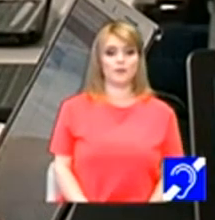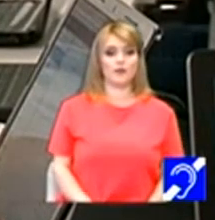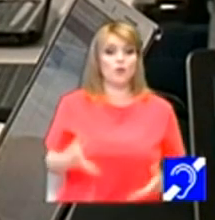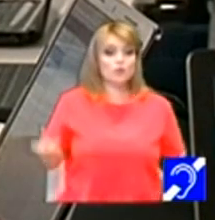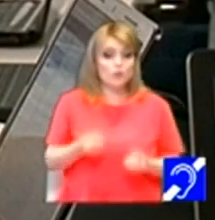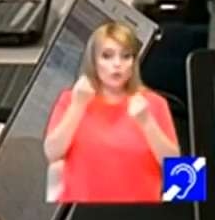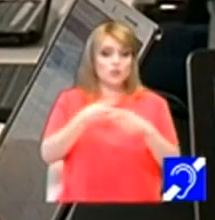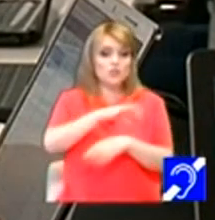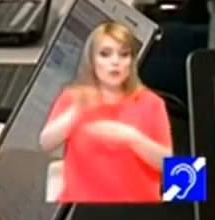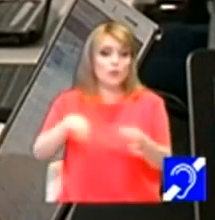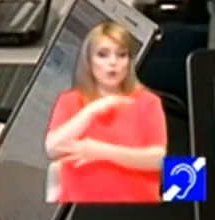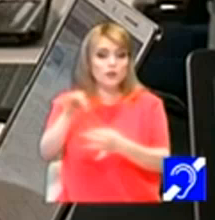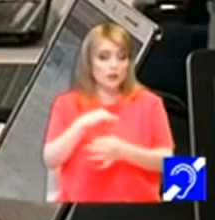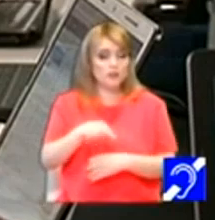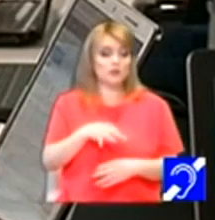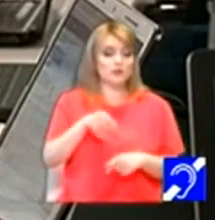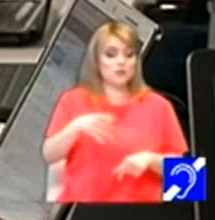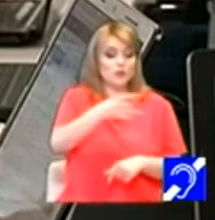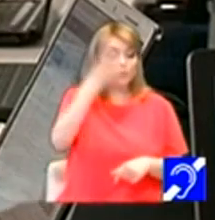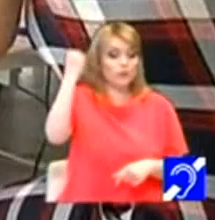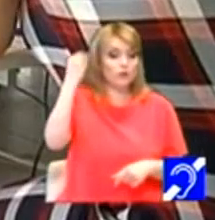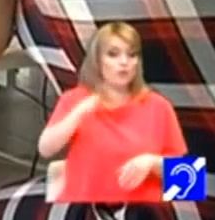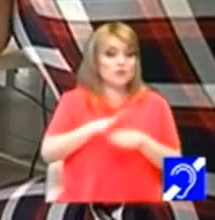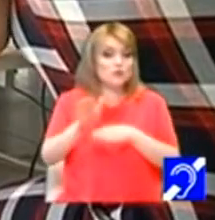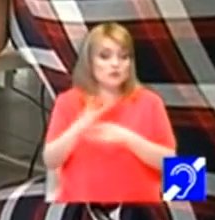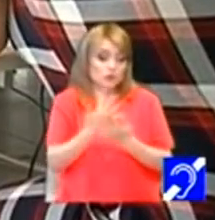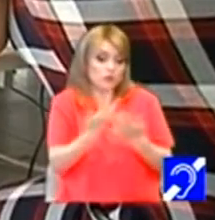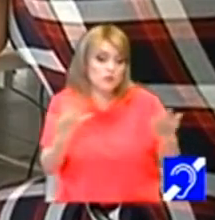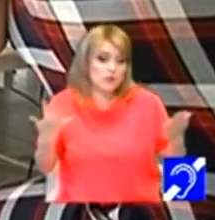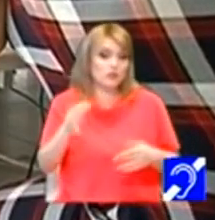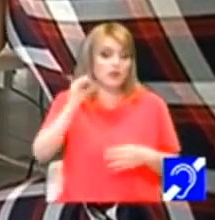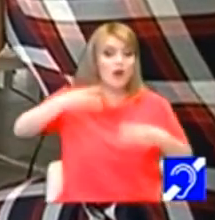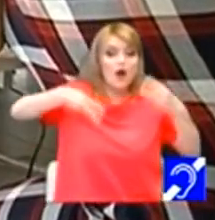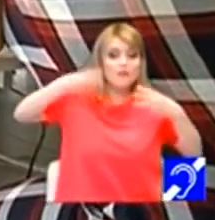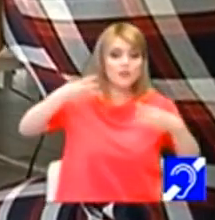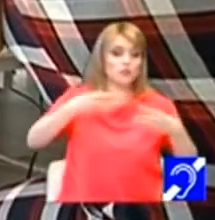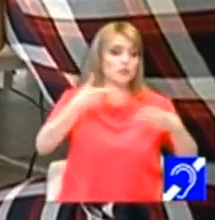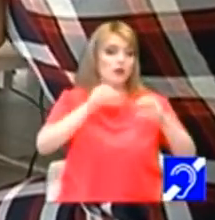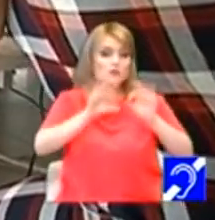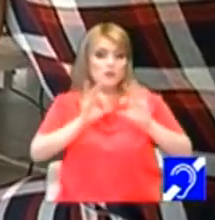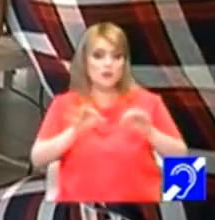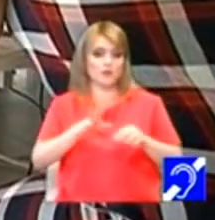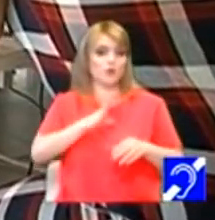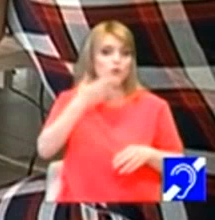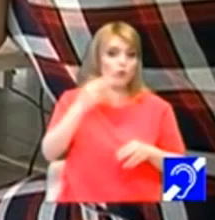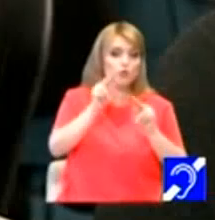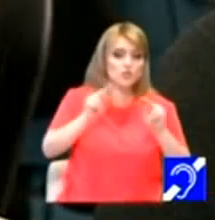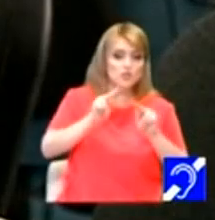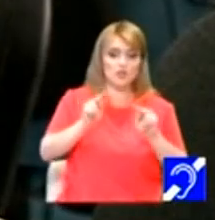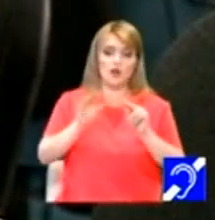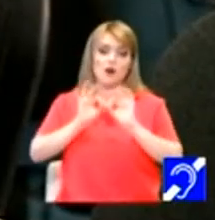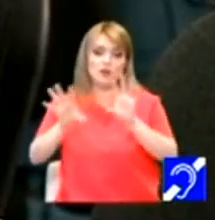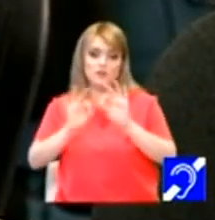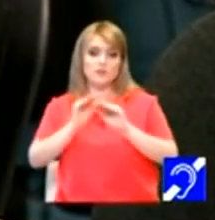cu suportul proiectului de competitivitate din Moldova, au fost realizate o serie de videouri explicative care au inițiat profesorii în procesul de